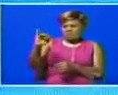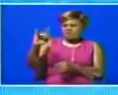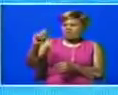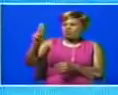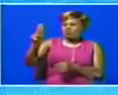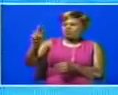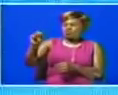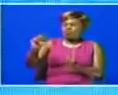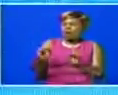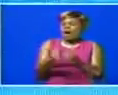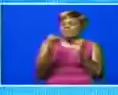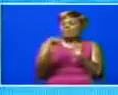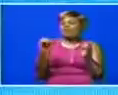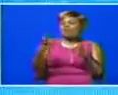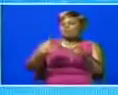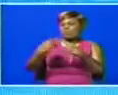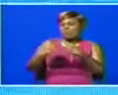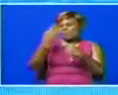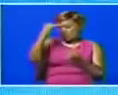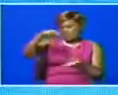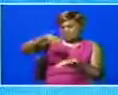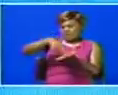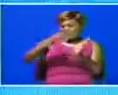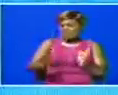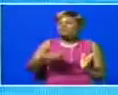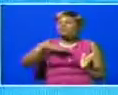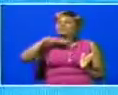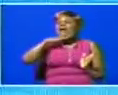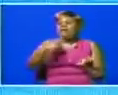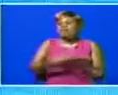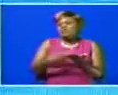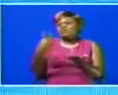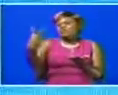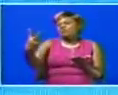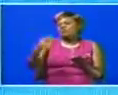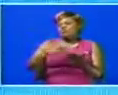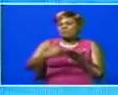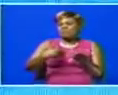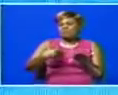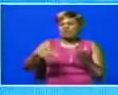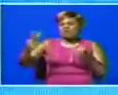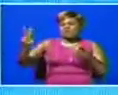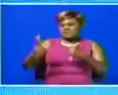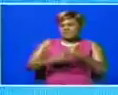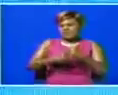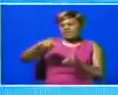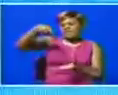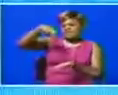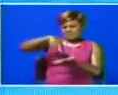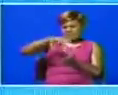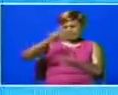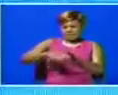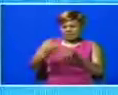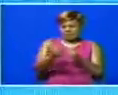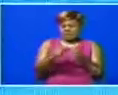wadhifa huo ulikosa kufanyika Agosti tarehe 8 kwani mgombeaji mmoja alifariki wiki mbili kabla ya uchaguzi. Wagombeaji saba wamejitokeza kwenye kinyang'anyiro